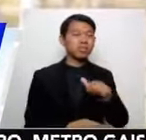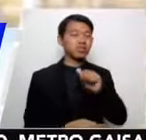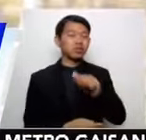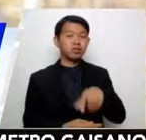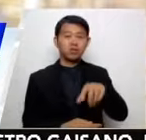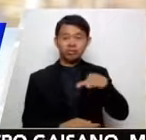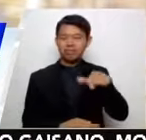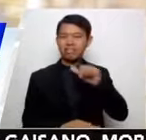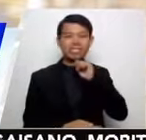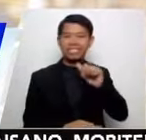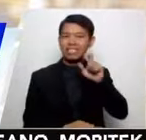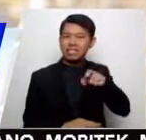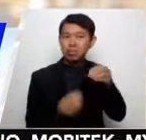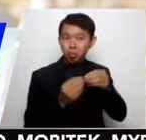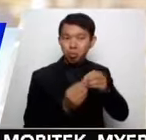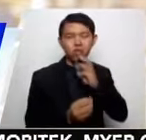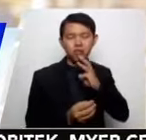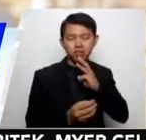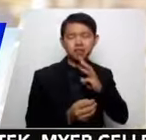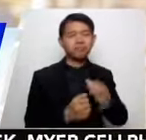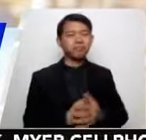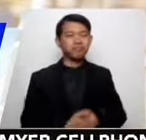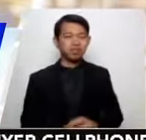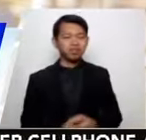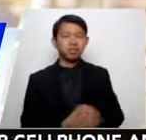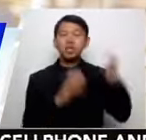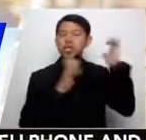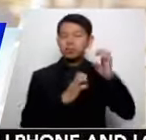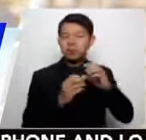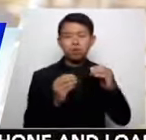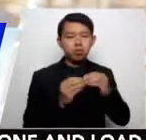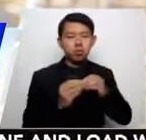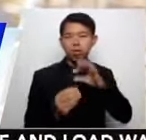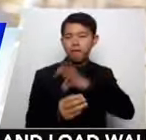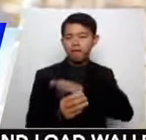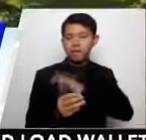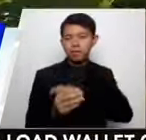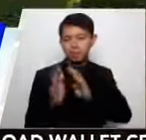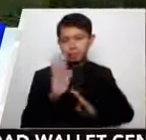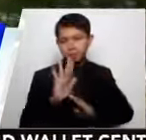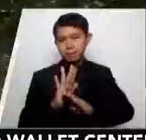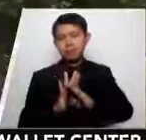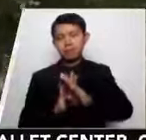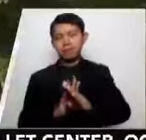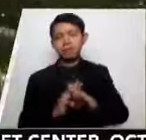na unti-unti silang makababawi mula sa pagkalugi noong COVID-19